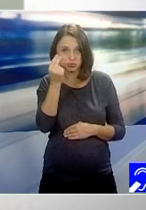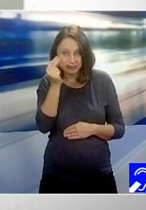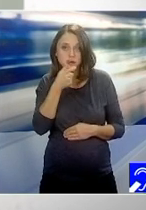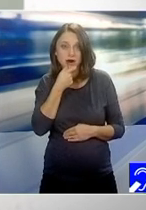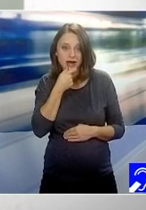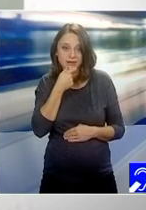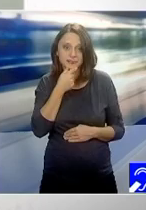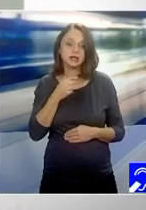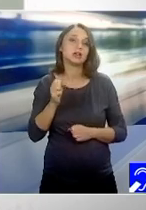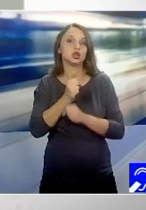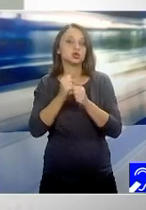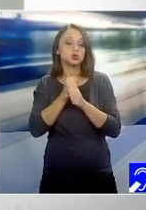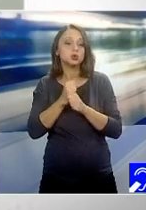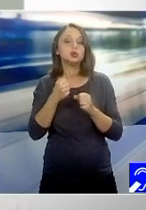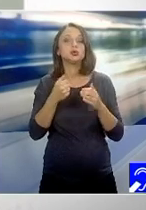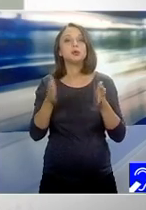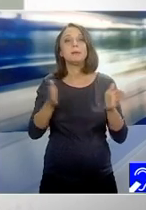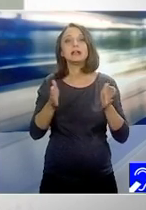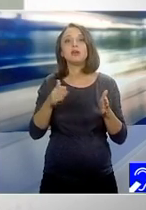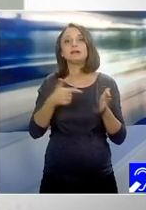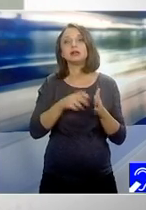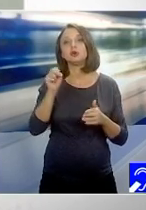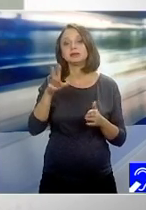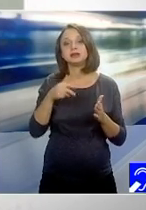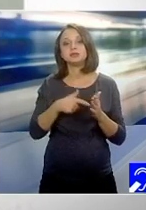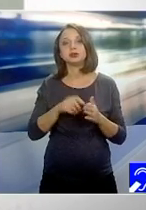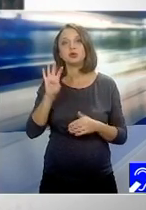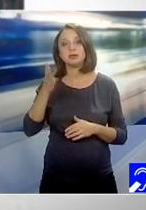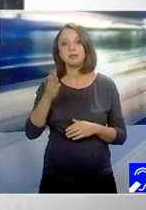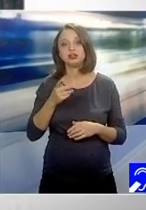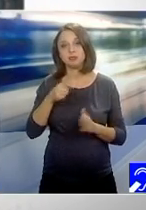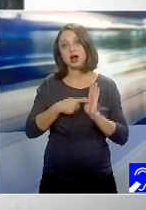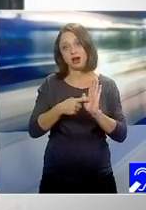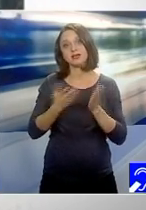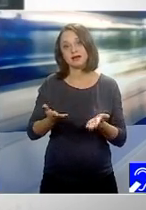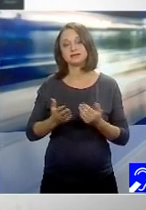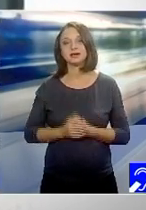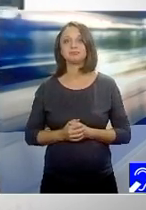studiu Greenpeace pentru anii 2013-2014.